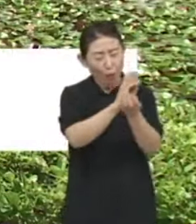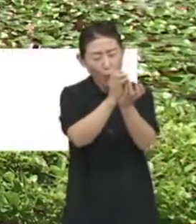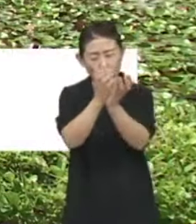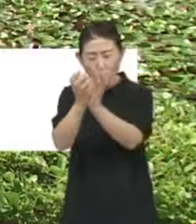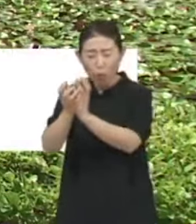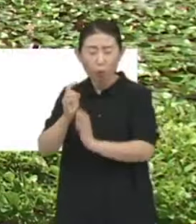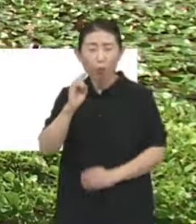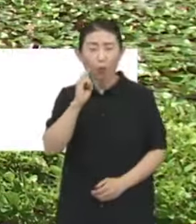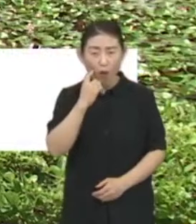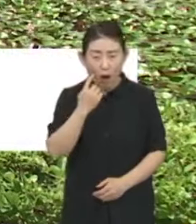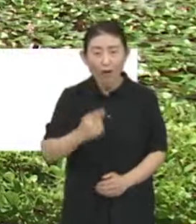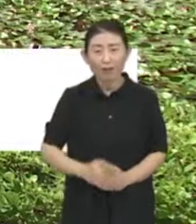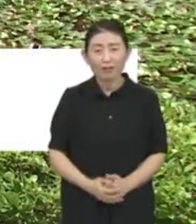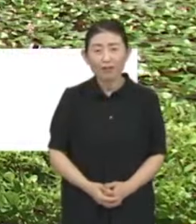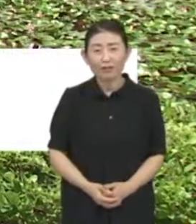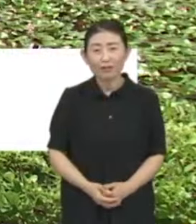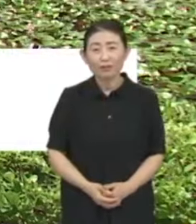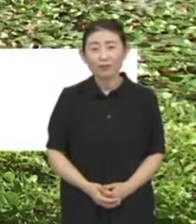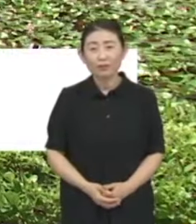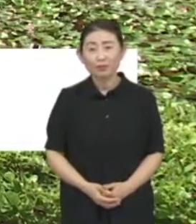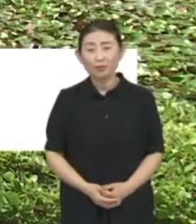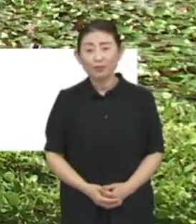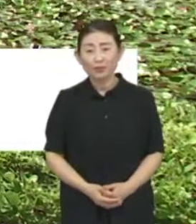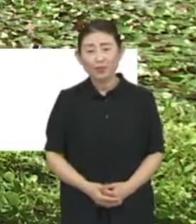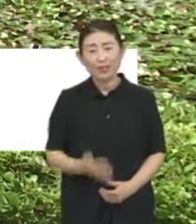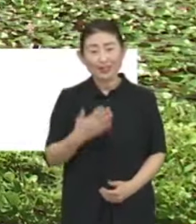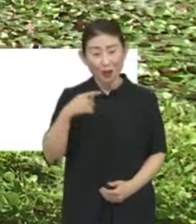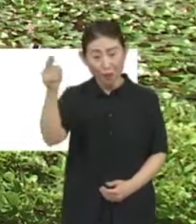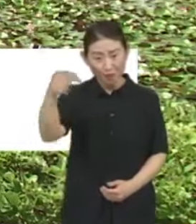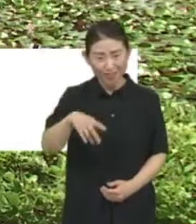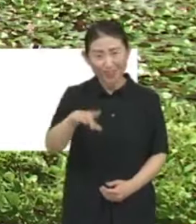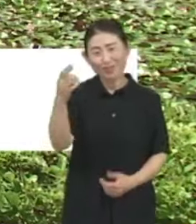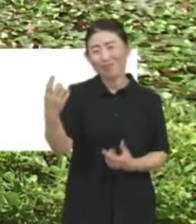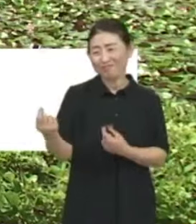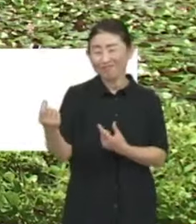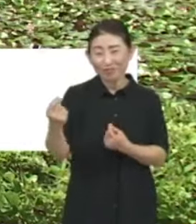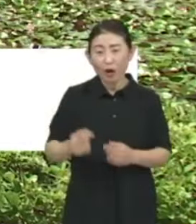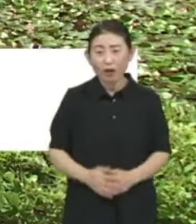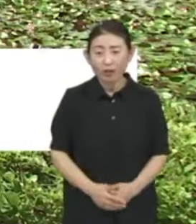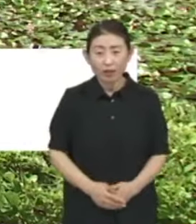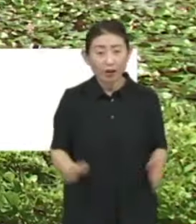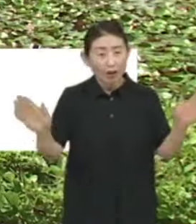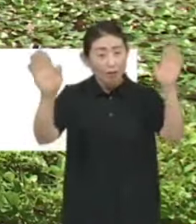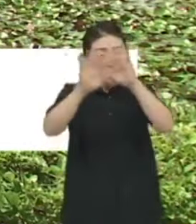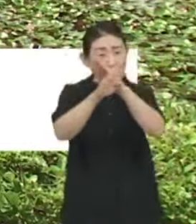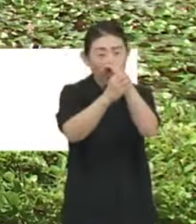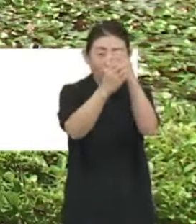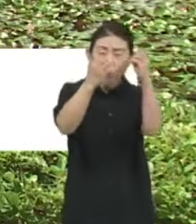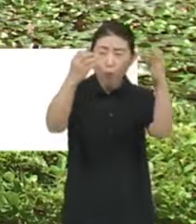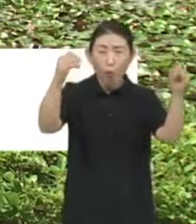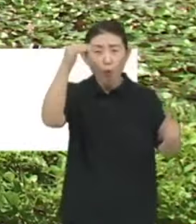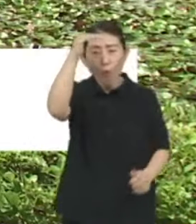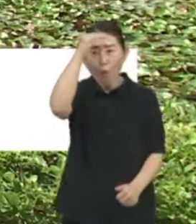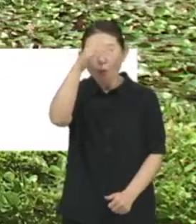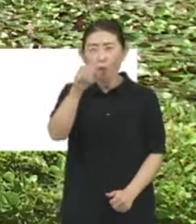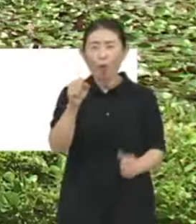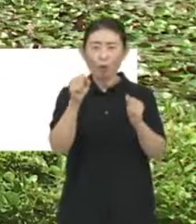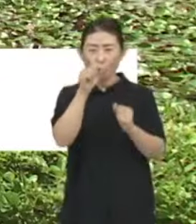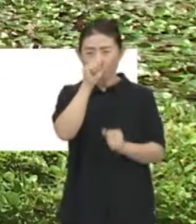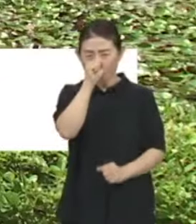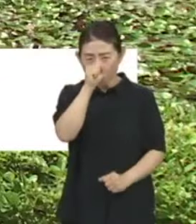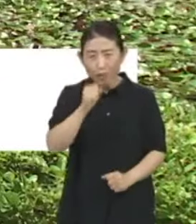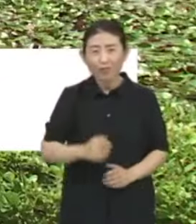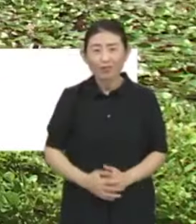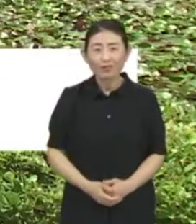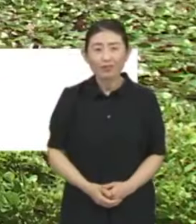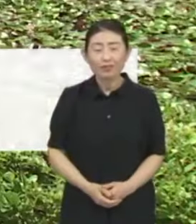정말 좋은 경험 될 것 같습니다. 네. 저도 처음 와봤는데요. 밤에 와도 너무 잘 꾸며놔서 너무 예쁠 것 같고요. 좋은 추억 가지고